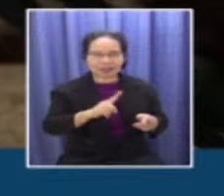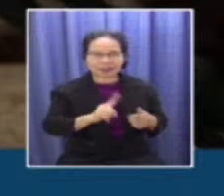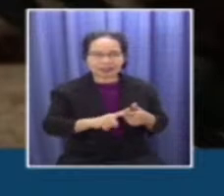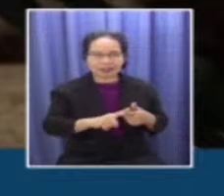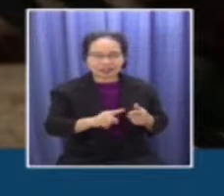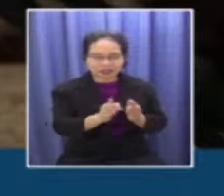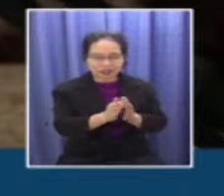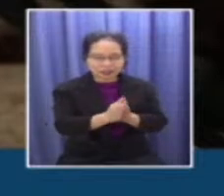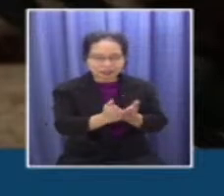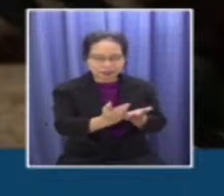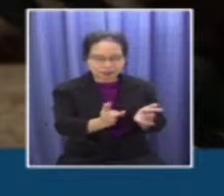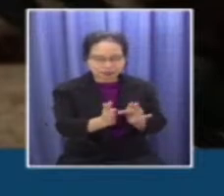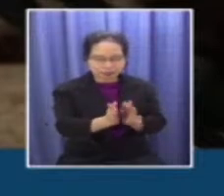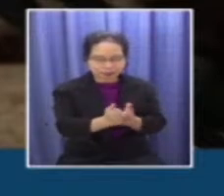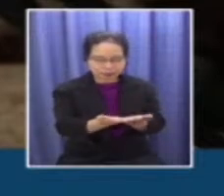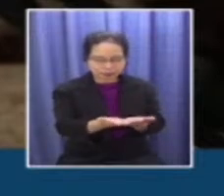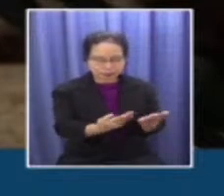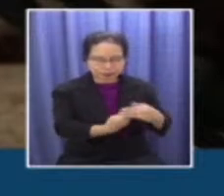wosu.